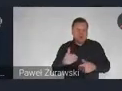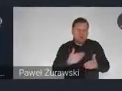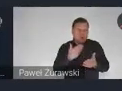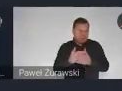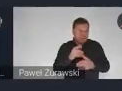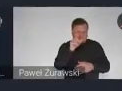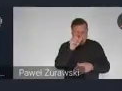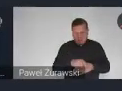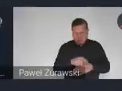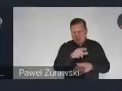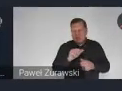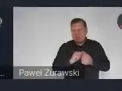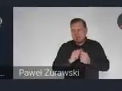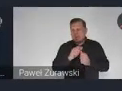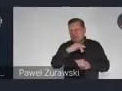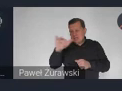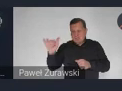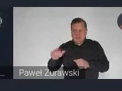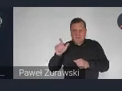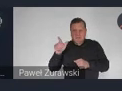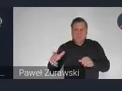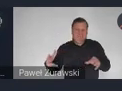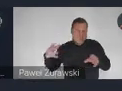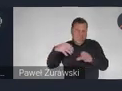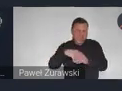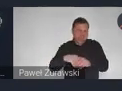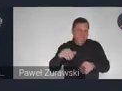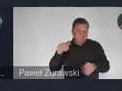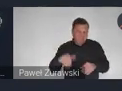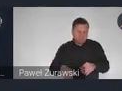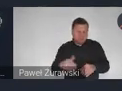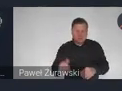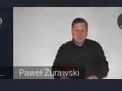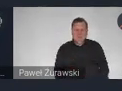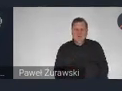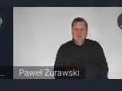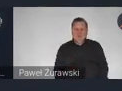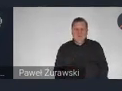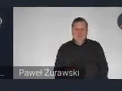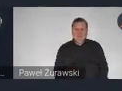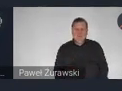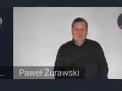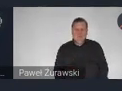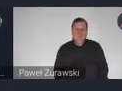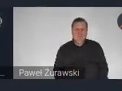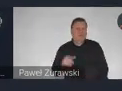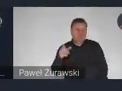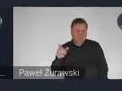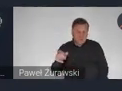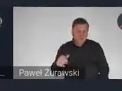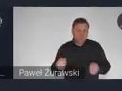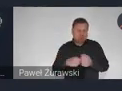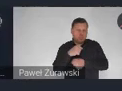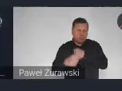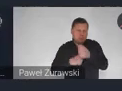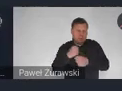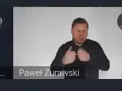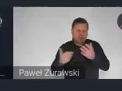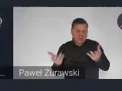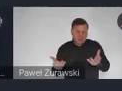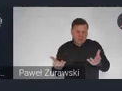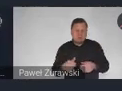podmioty które są albo uprawnione do wzięcia udziału w konkursie albo są nieuprawnione aby po prostu współpracować na